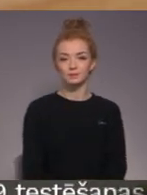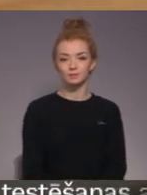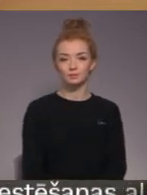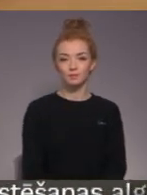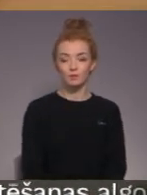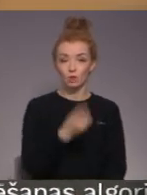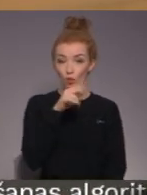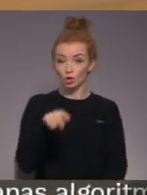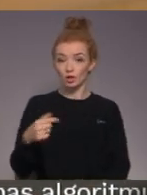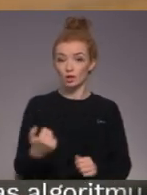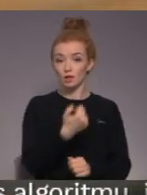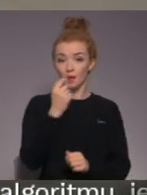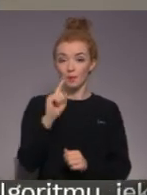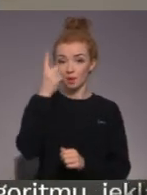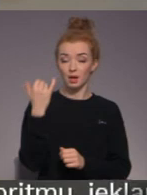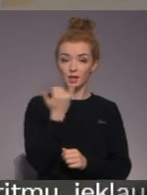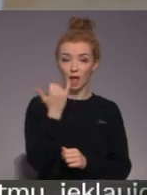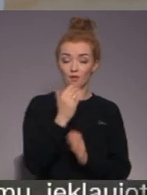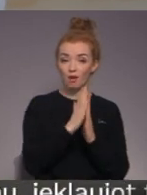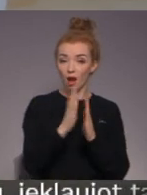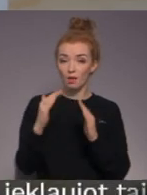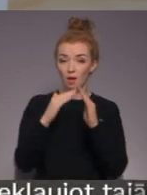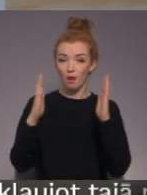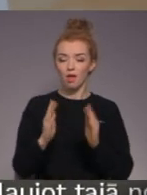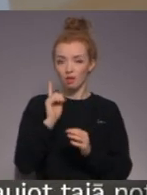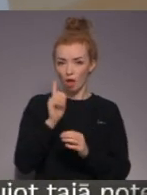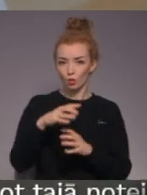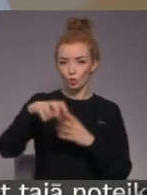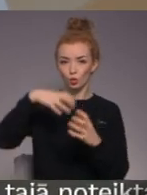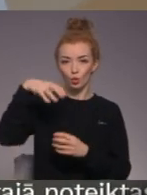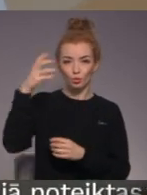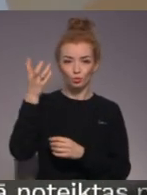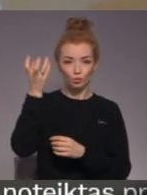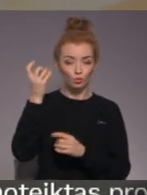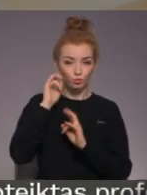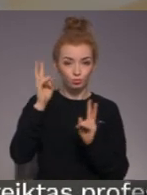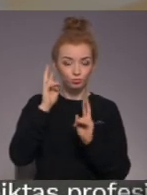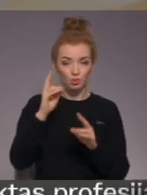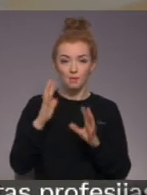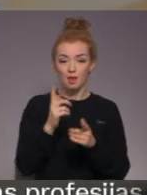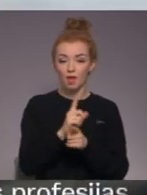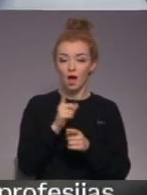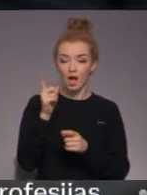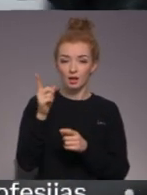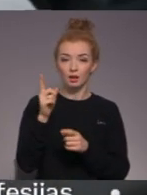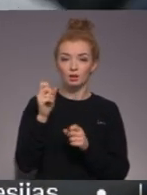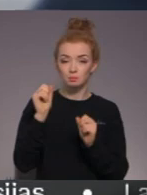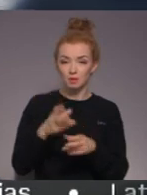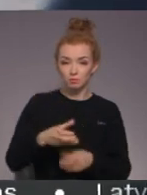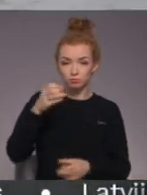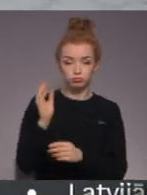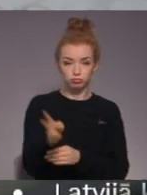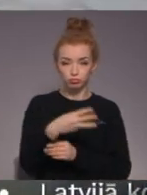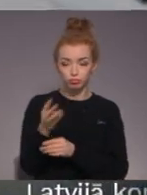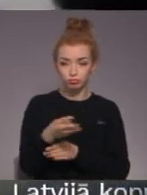No šī gada 1. Janvāra katrā mājoklī jābūt dūmu detektoram, bet privāt mājās arī ugunsdzēsības aparātam. Tie ir pirmie,